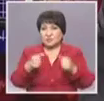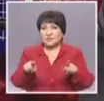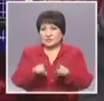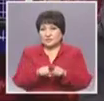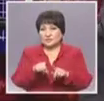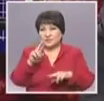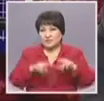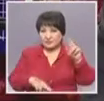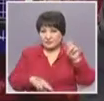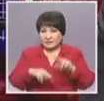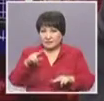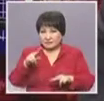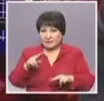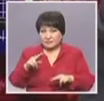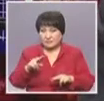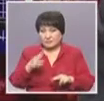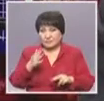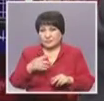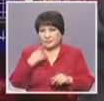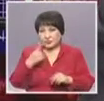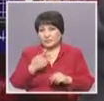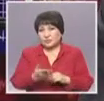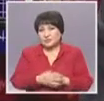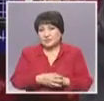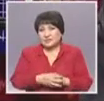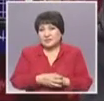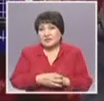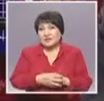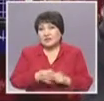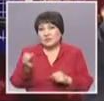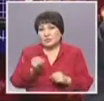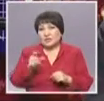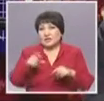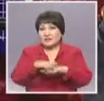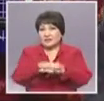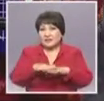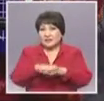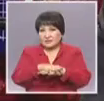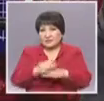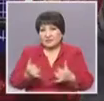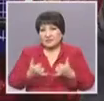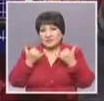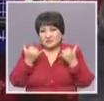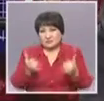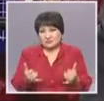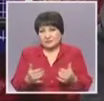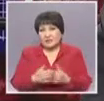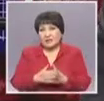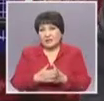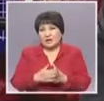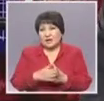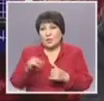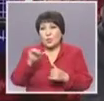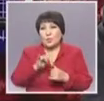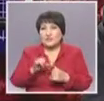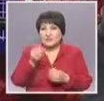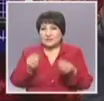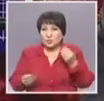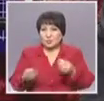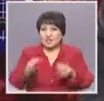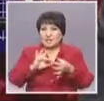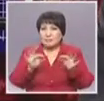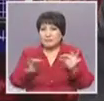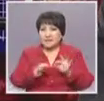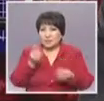сондай салынады деп отырмыз. Және ол халықтың игілігіне, универсиада ойындары, олимпиадалық ойындар біткеннен